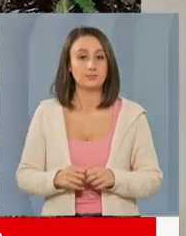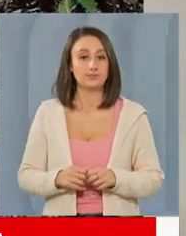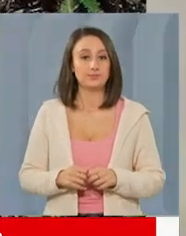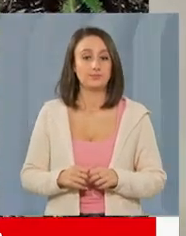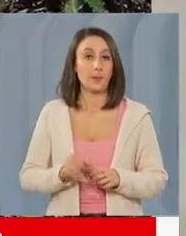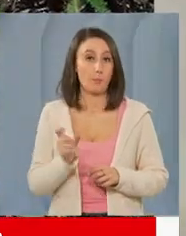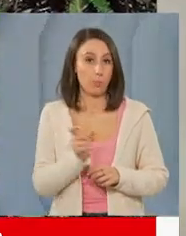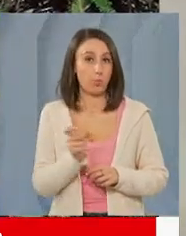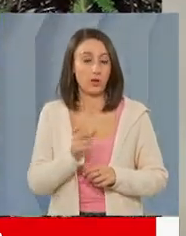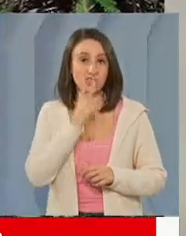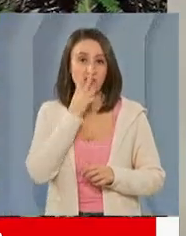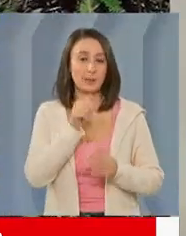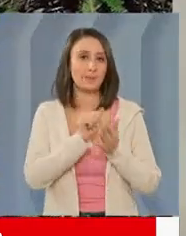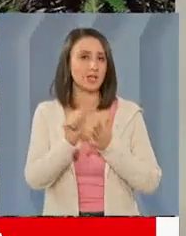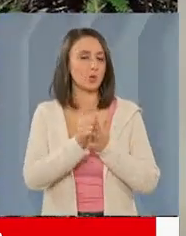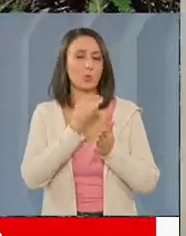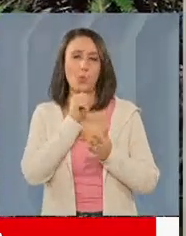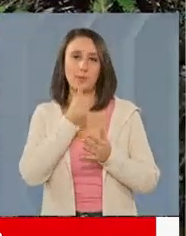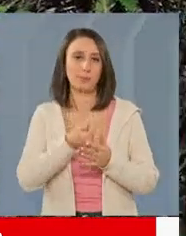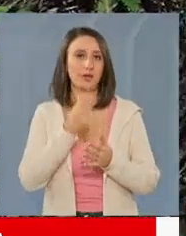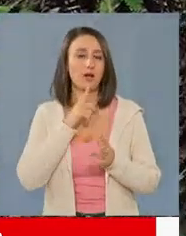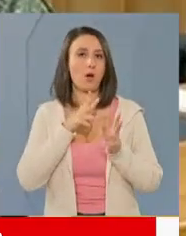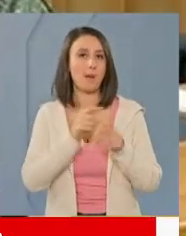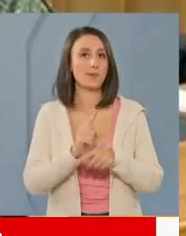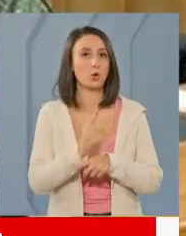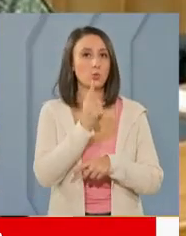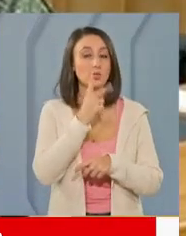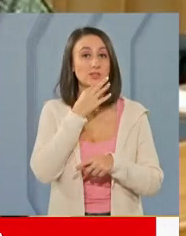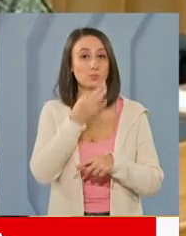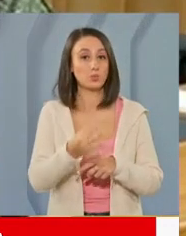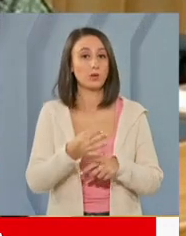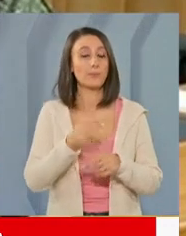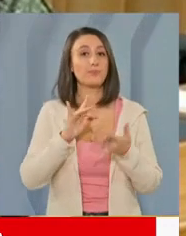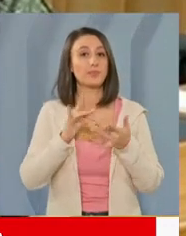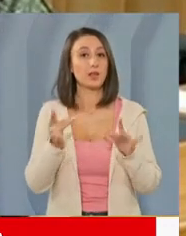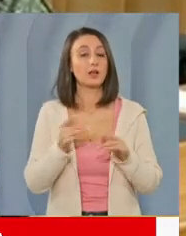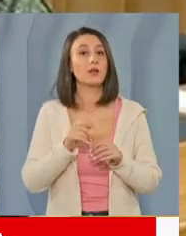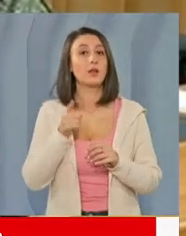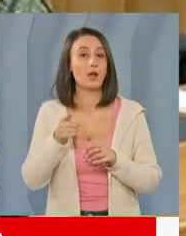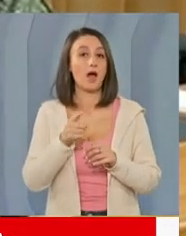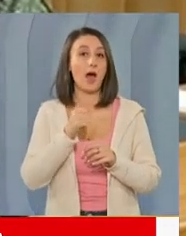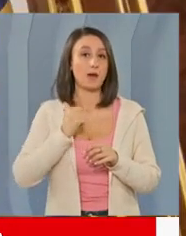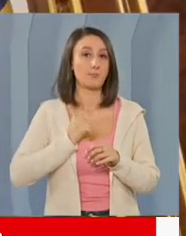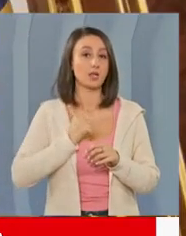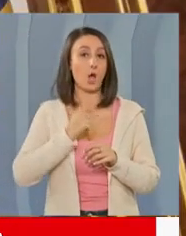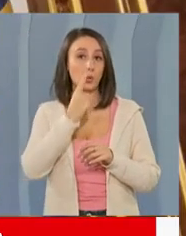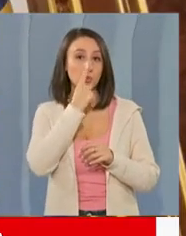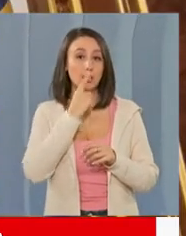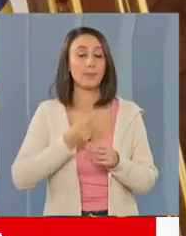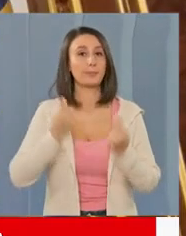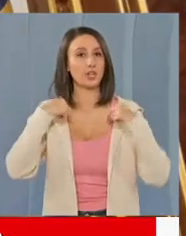fragmentele care apar în presă Nu au nimic de a face cu armele rusești se precizează pe contul de telegram al armatei ruse